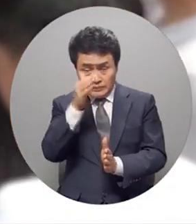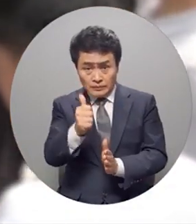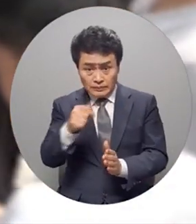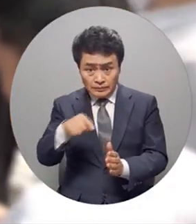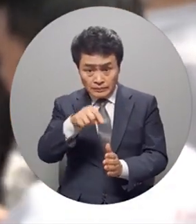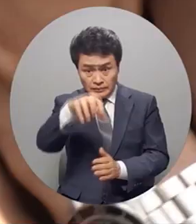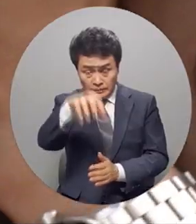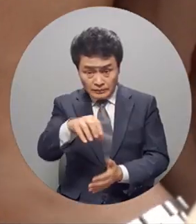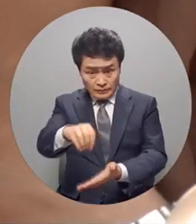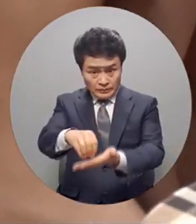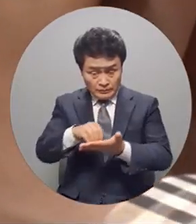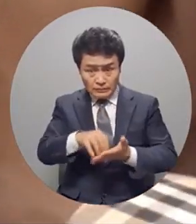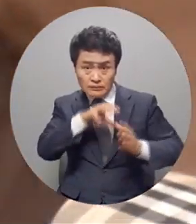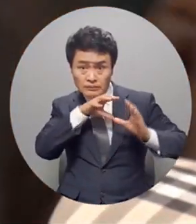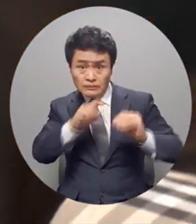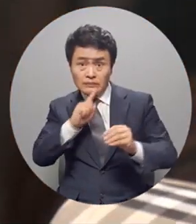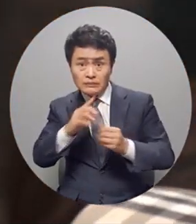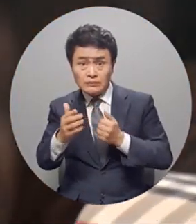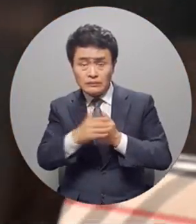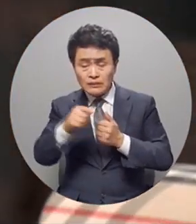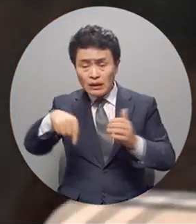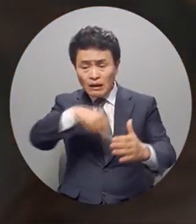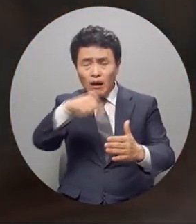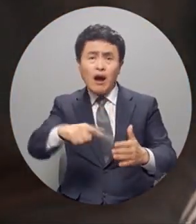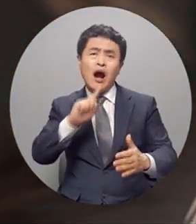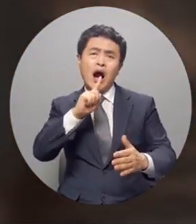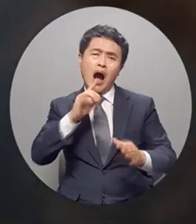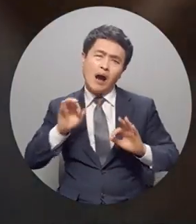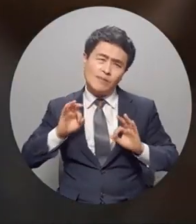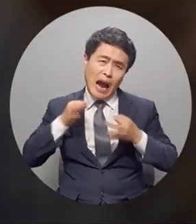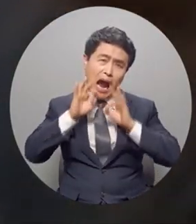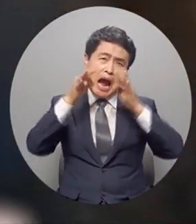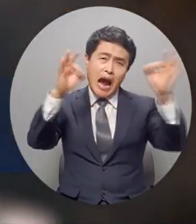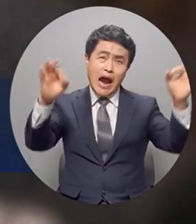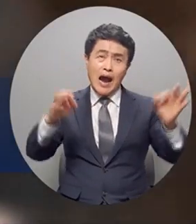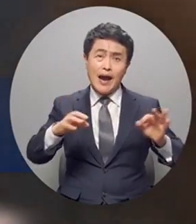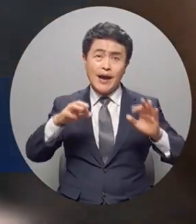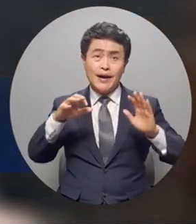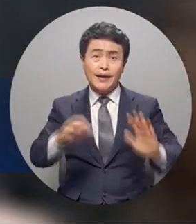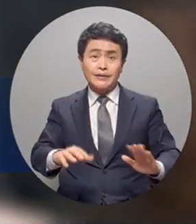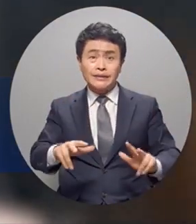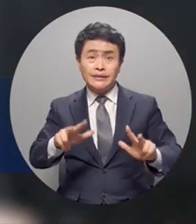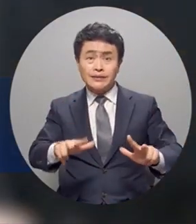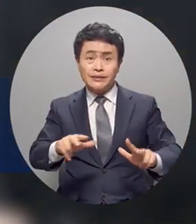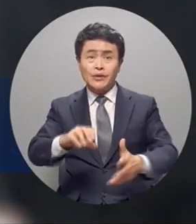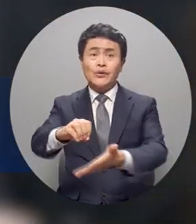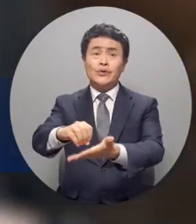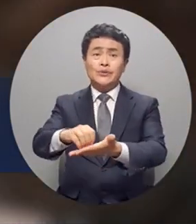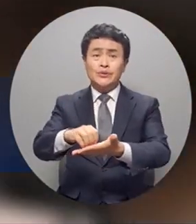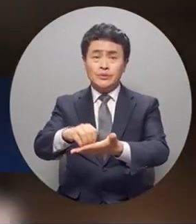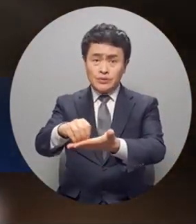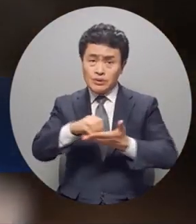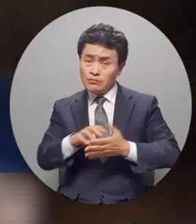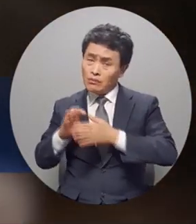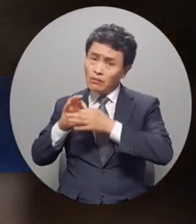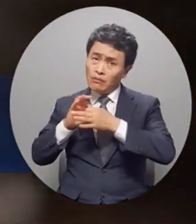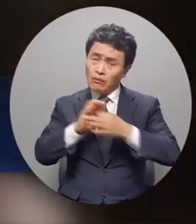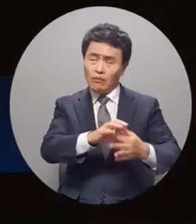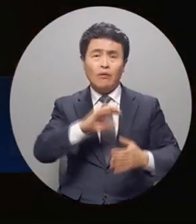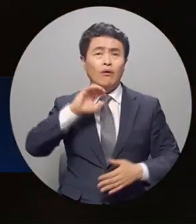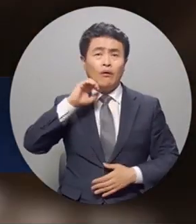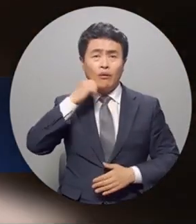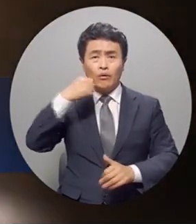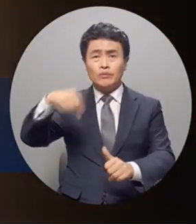접수를 중단하겠다고 하자 현장에선 고성이 오갔습니다. 현재로서는 접수를 계속 진행할 수는